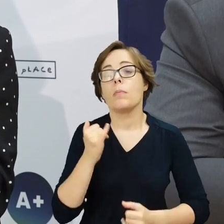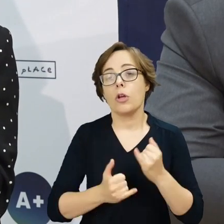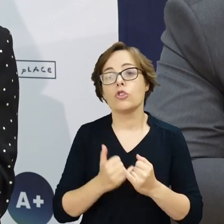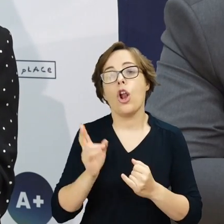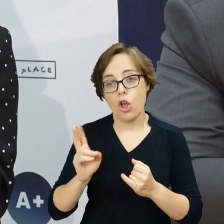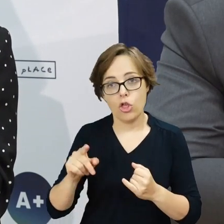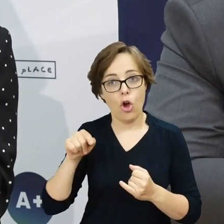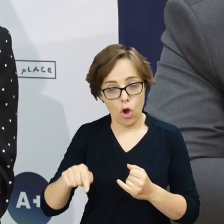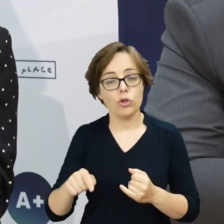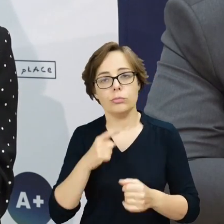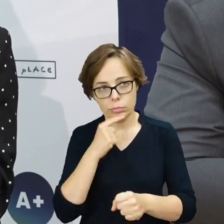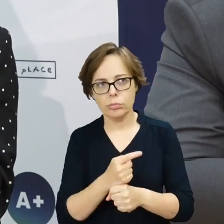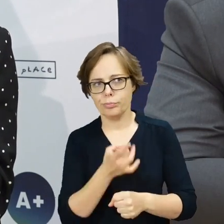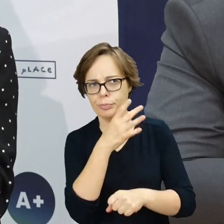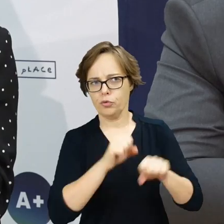podnieść, niestety